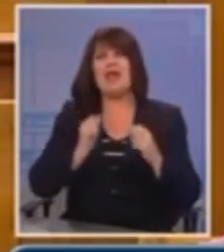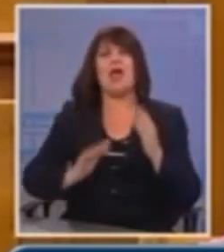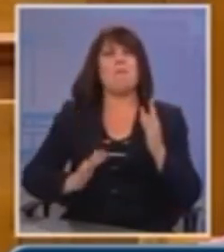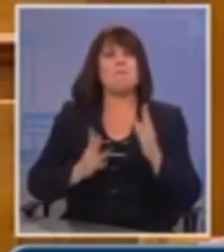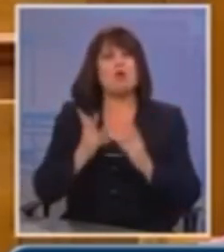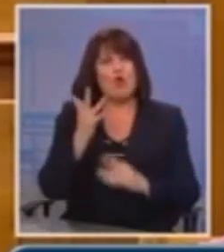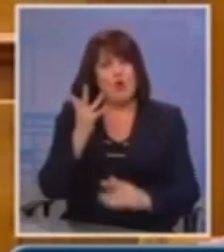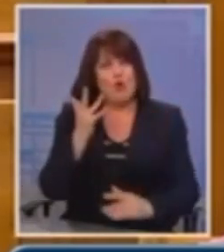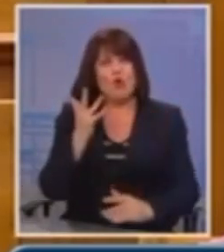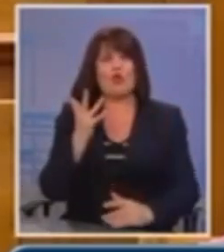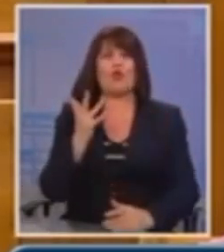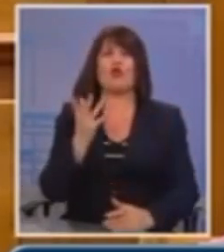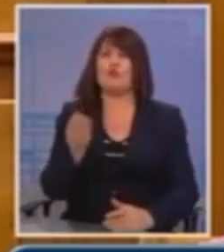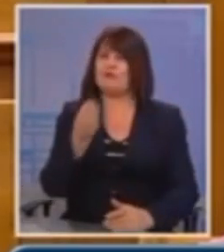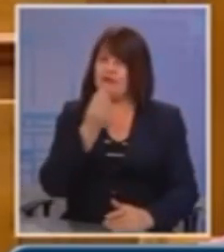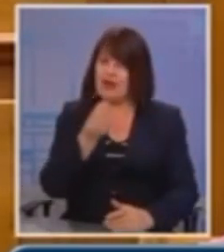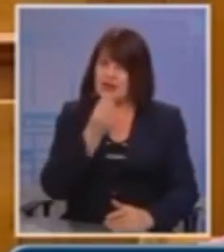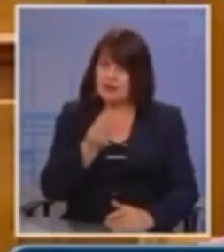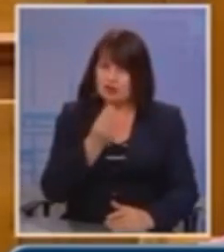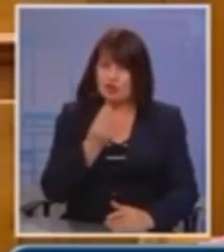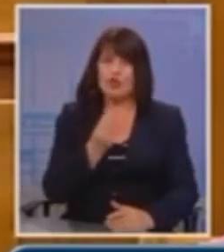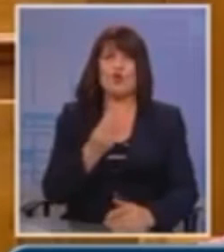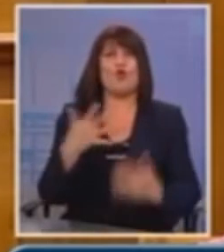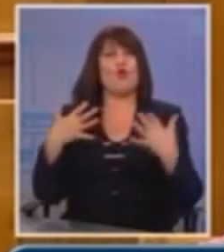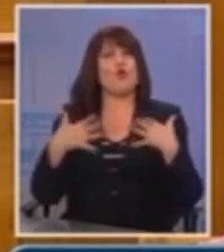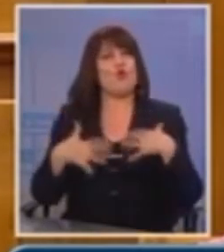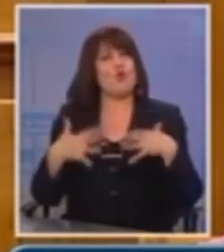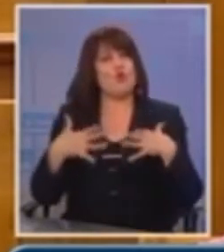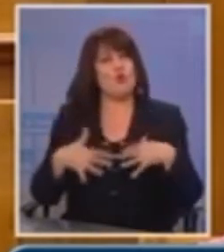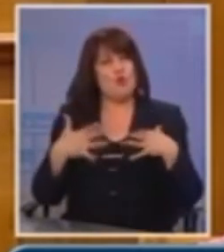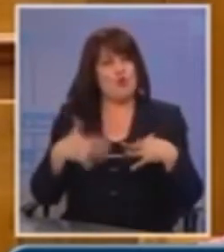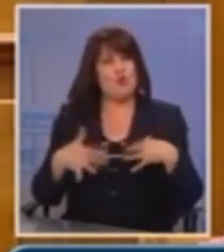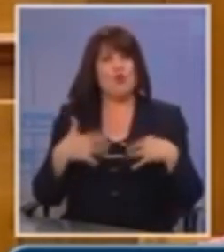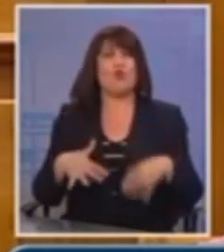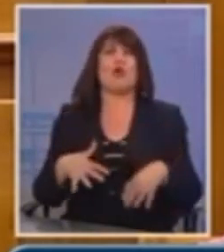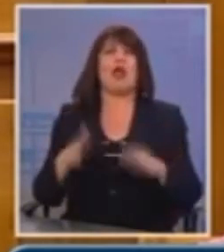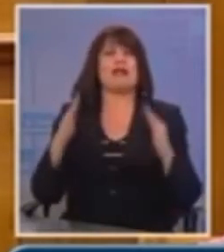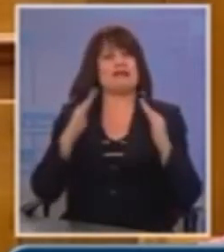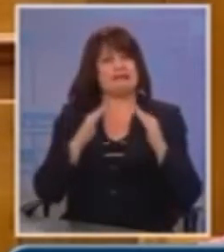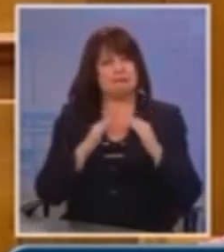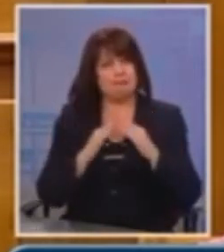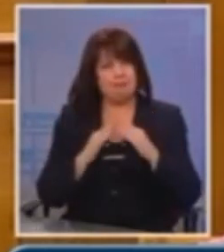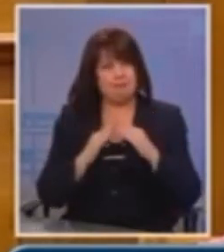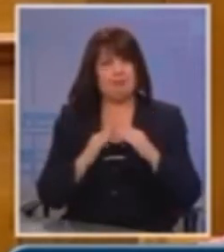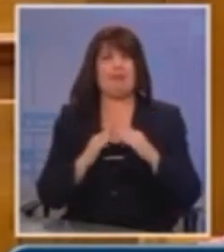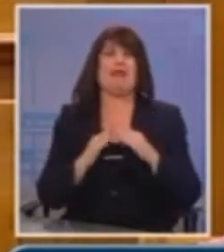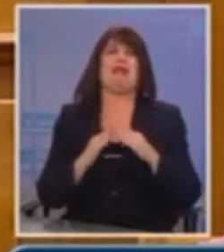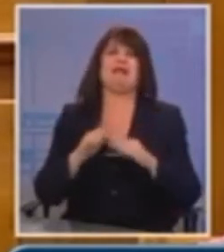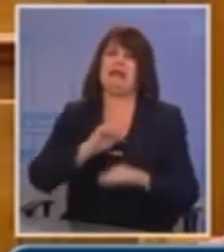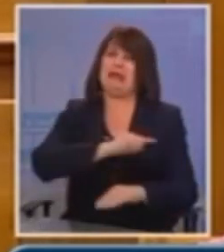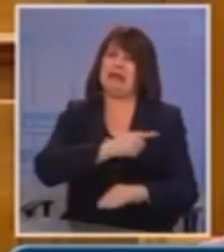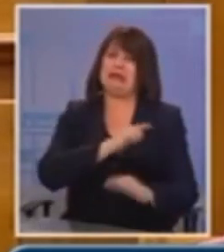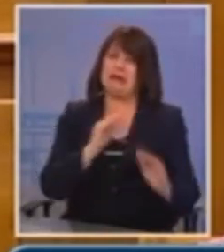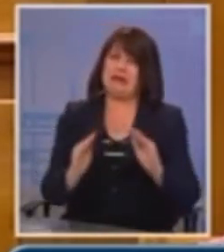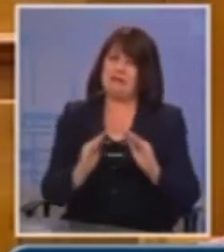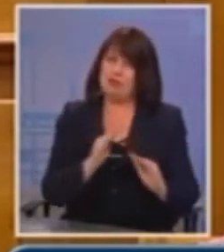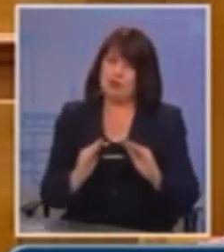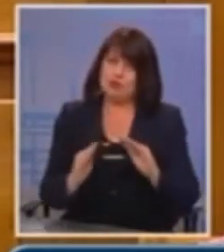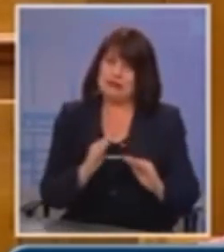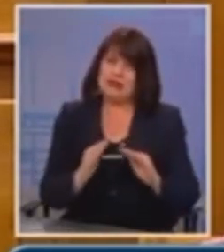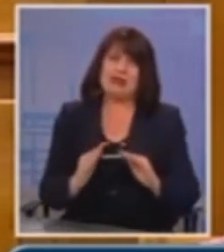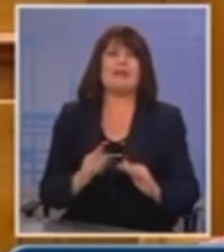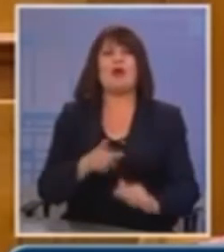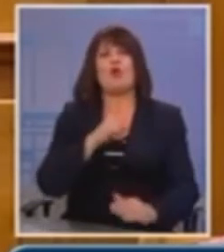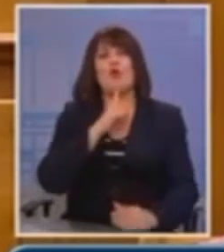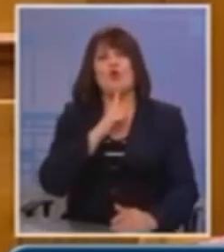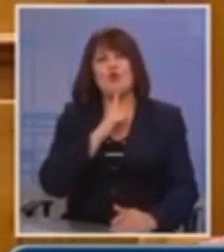ευημερία, την τροφή, το ρουχισμό, την κατοικία, την ιατρική περίθαλψη,